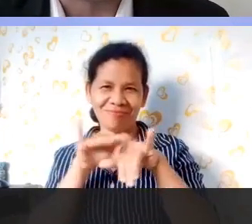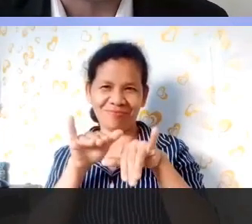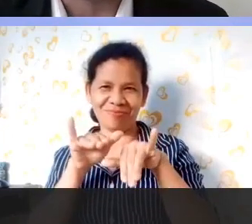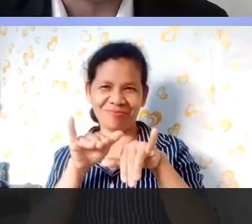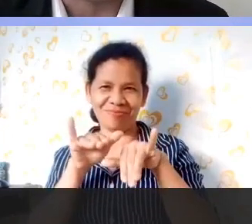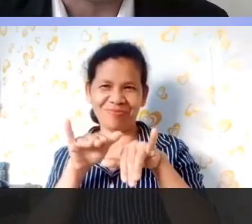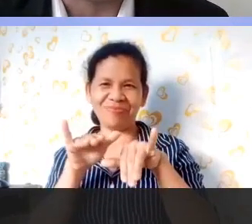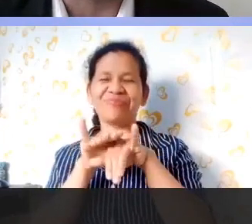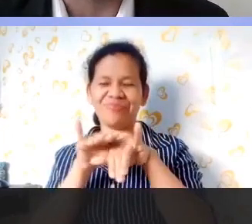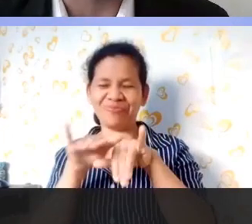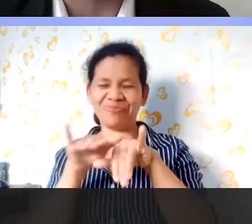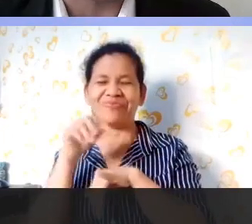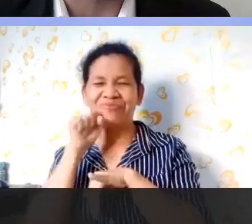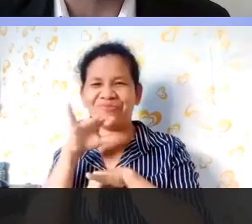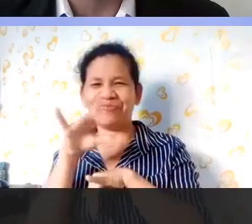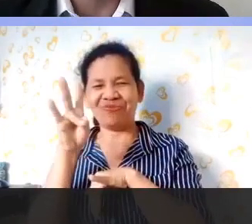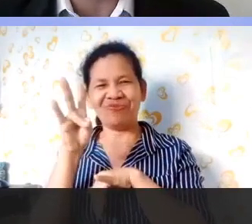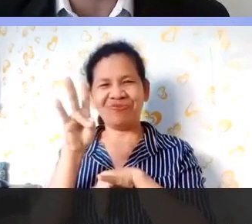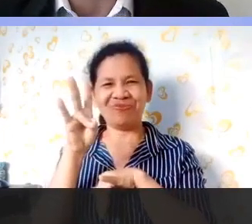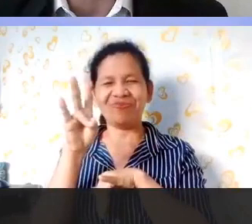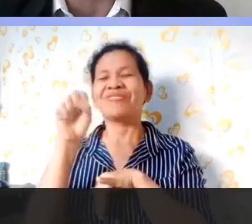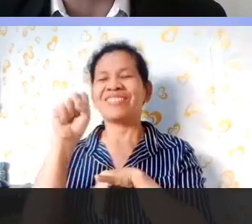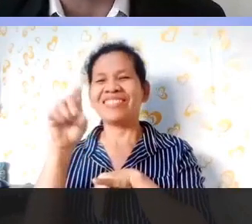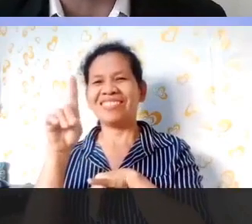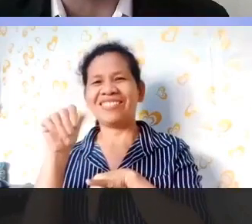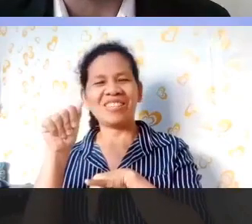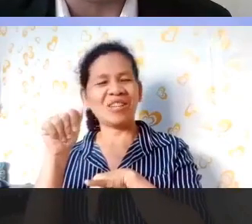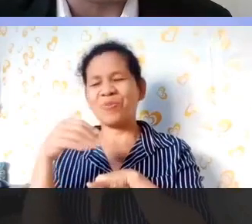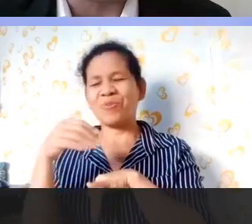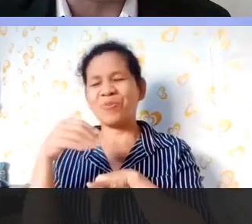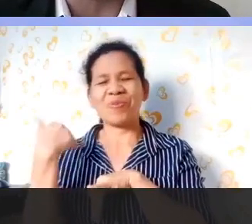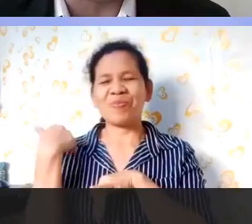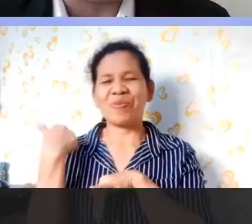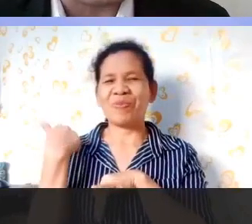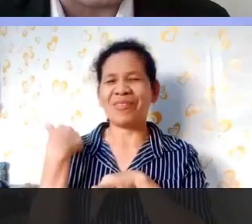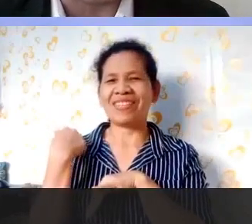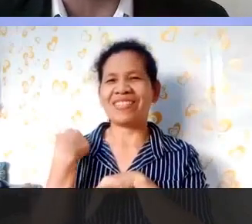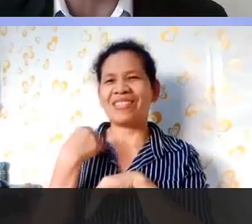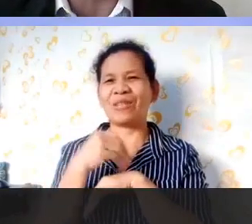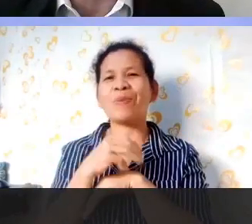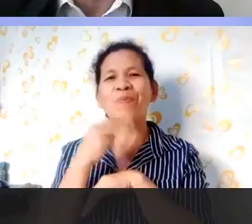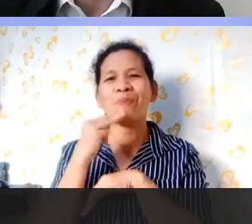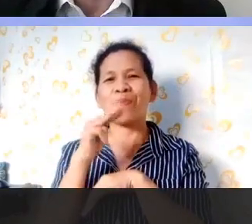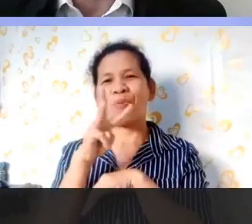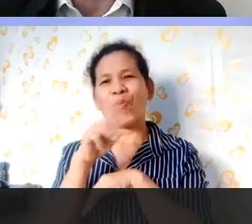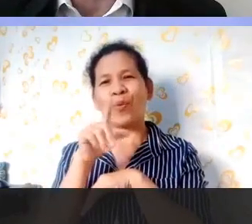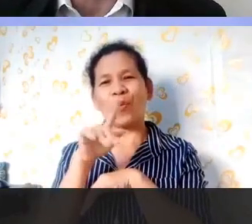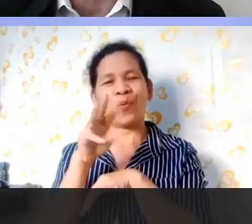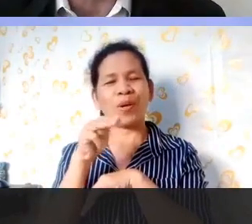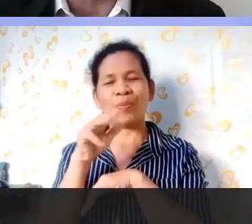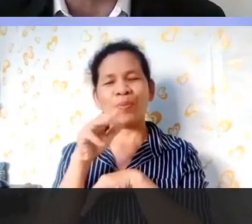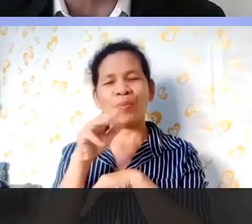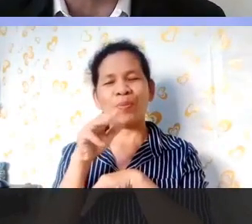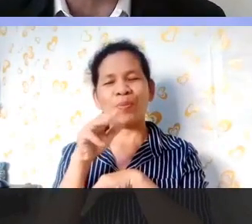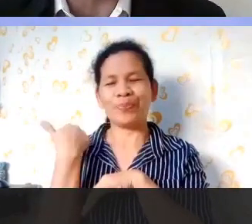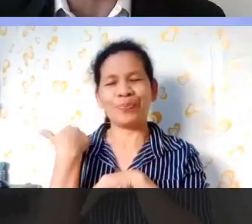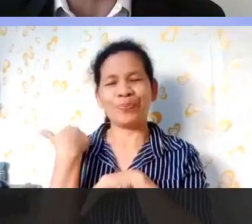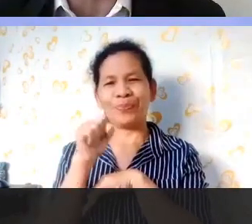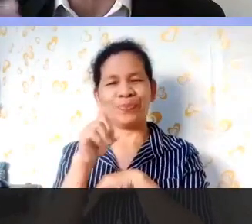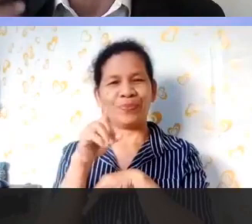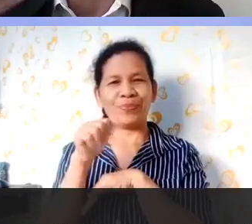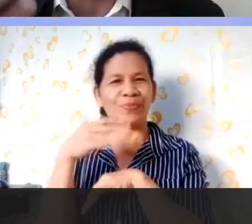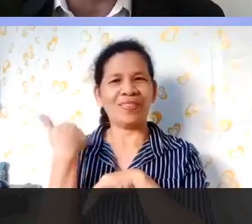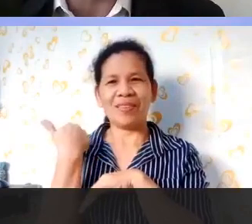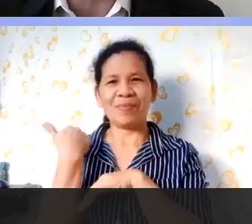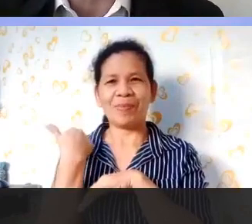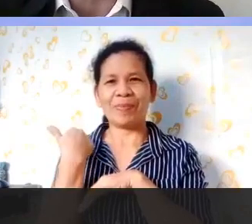Adventist. Pastor Michael. Kasi ito'y kaibigan natin si Ma'am Wilma Baez. Ayan. So hindi pa natin siya kapanampalataya. Pero